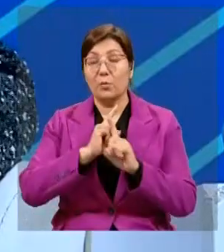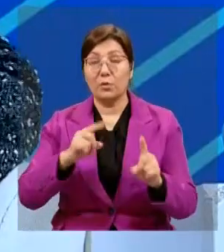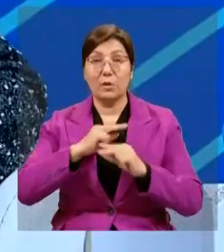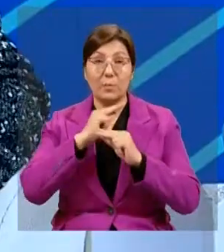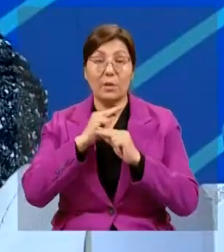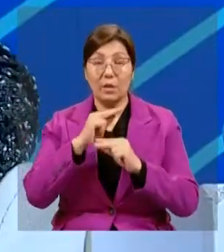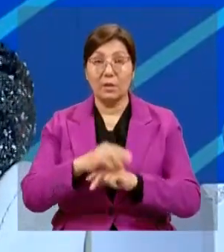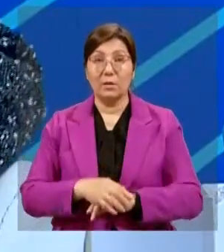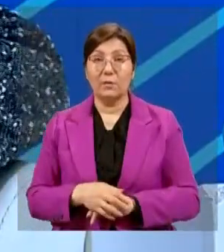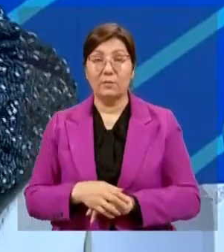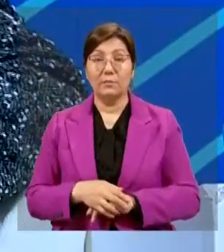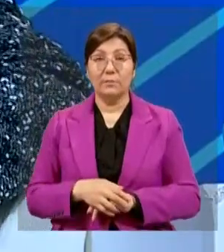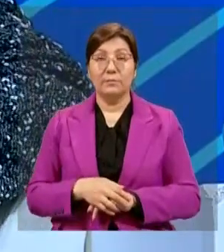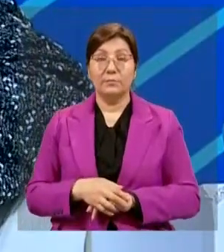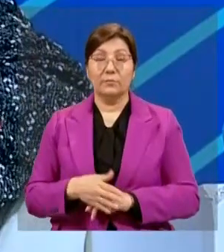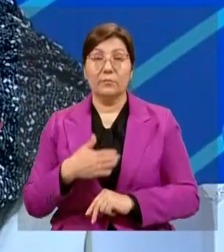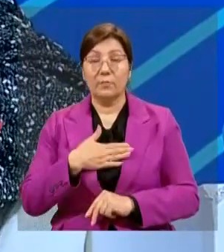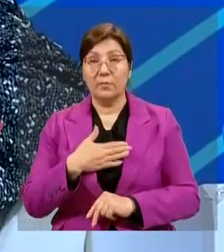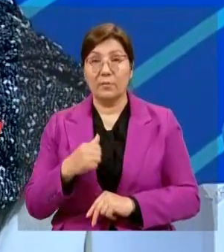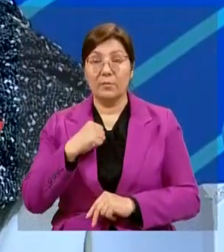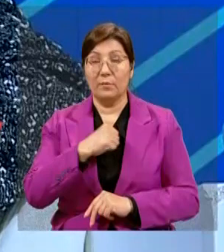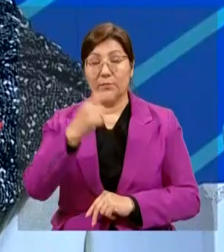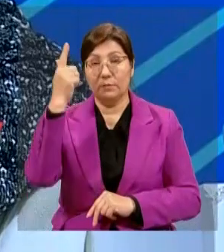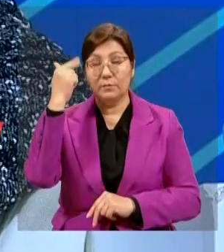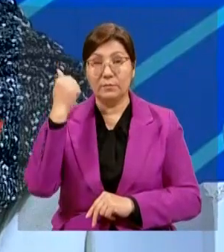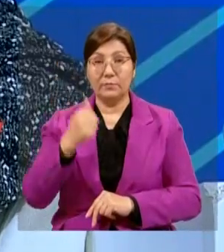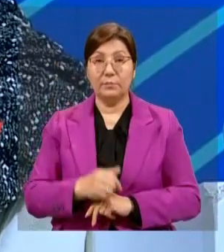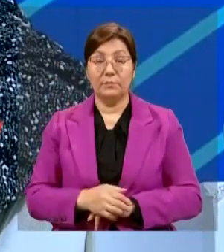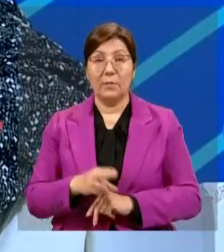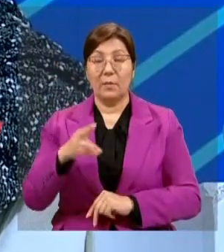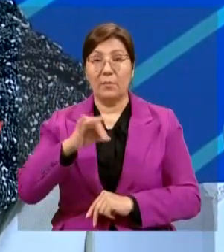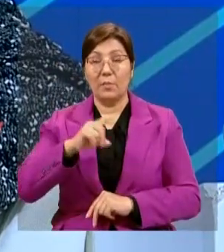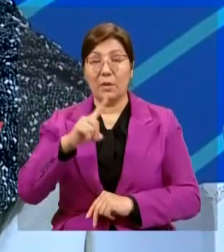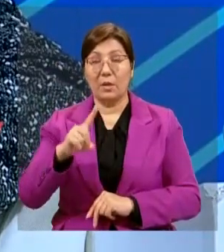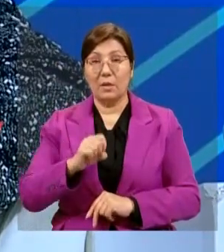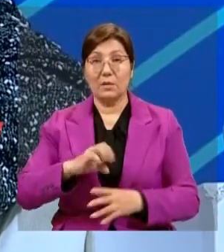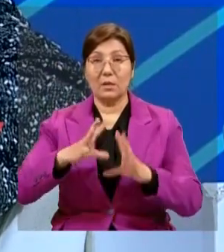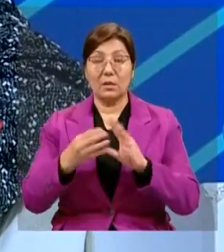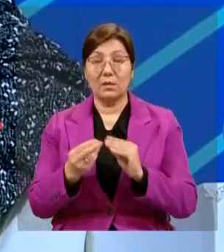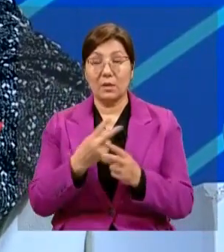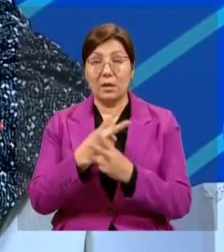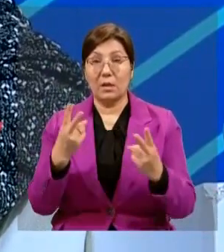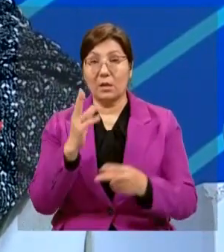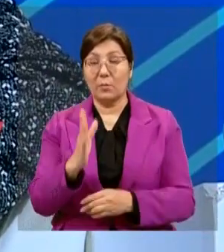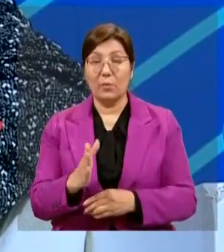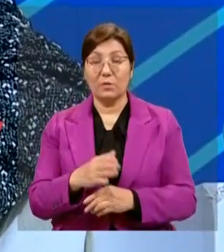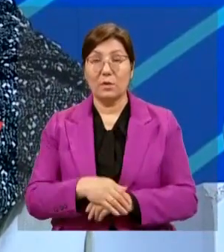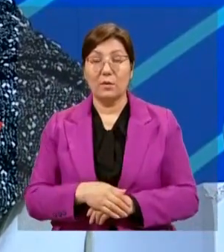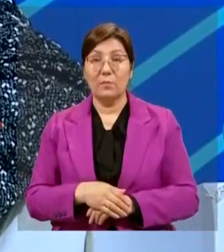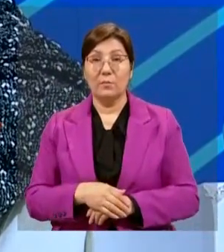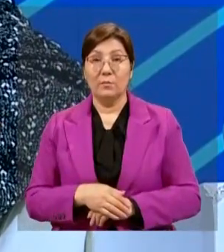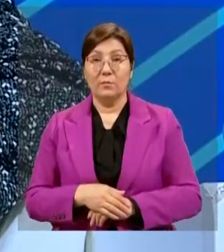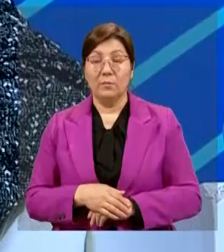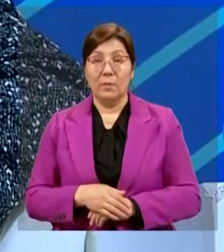Бір өте дұрыс, себебі бізде әріптестер білесіздер, мына ПИЗАның нәтижелерін қарайтын болсақ, МКШ-ларда